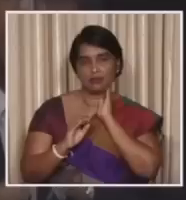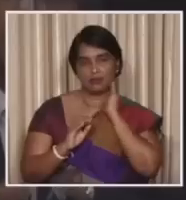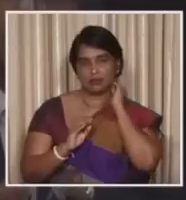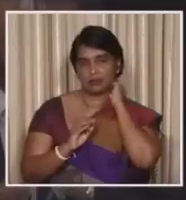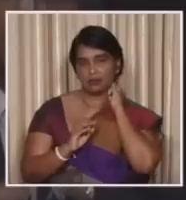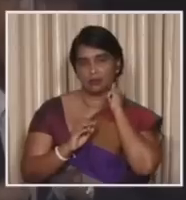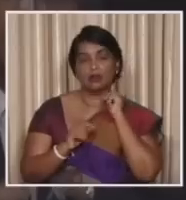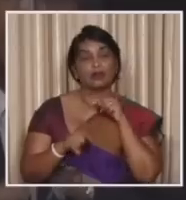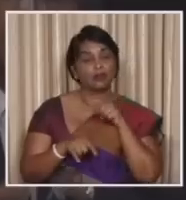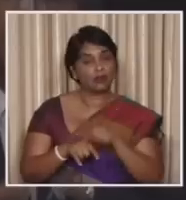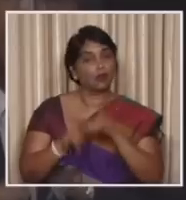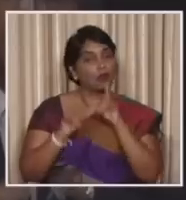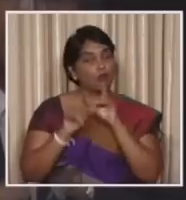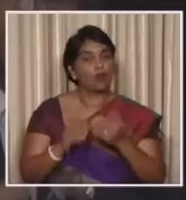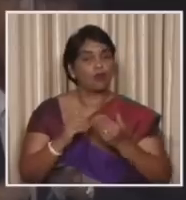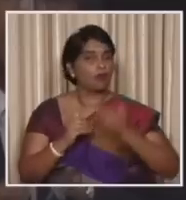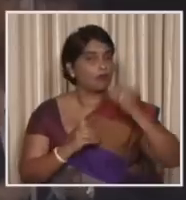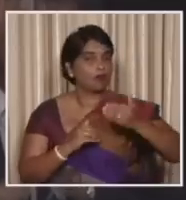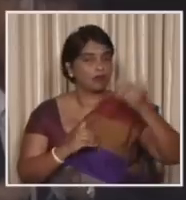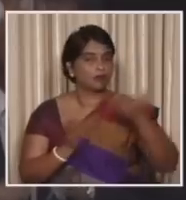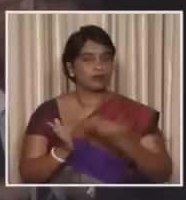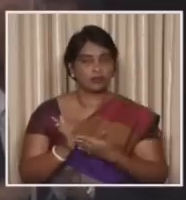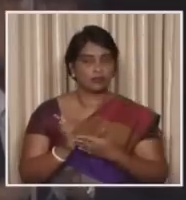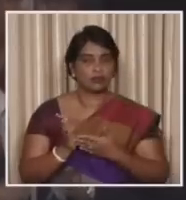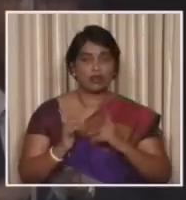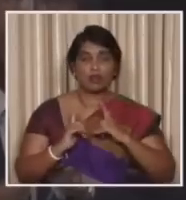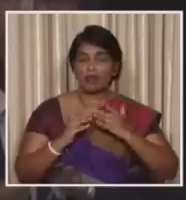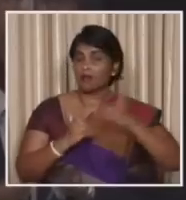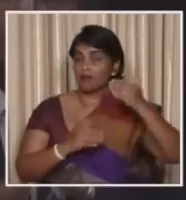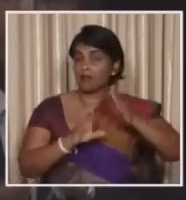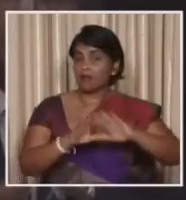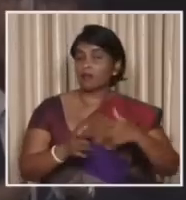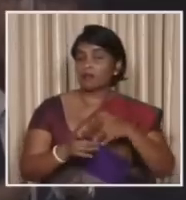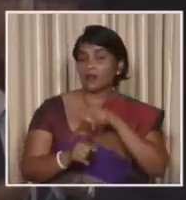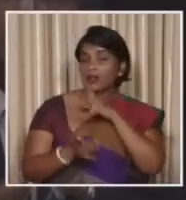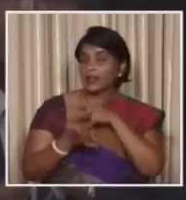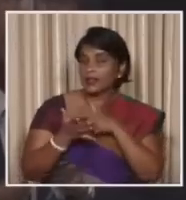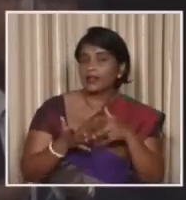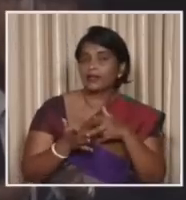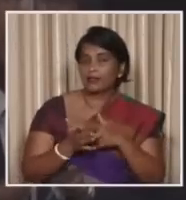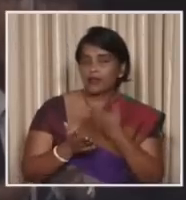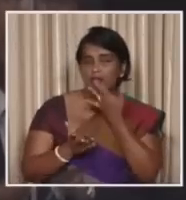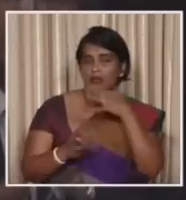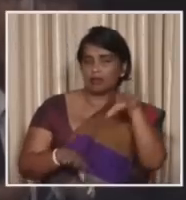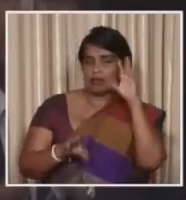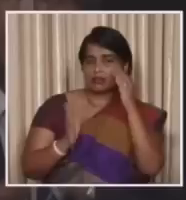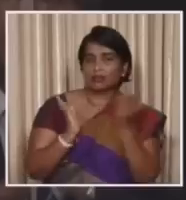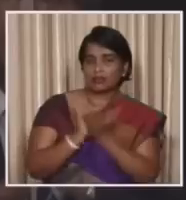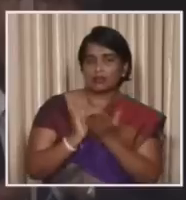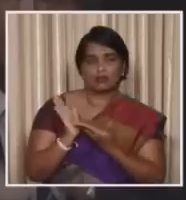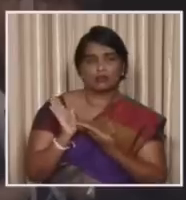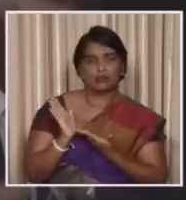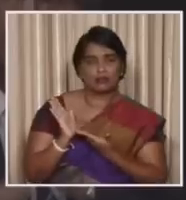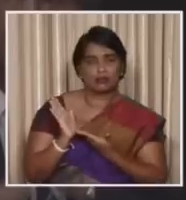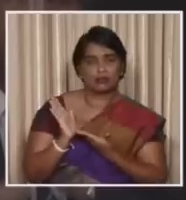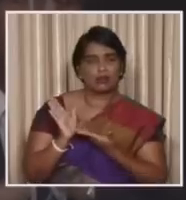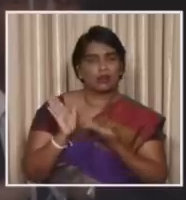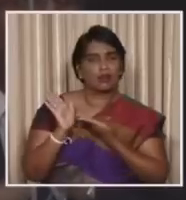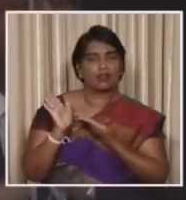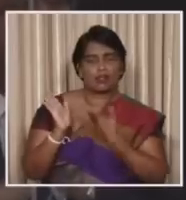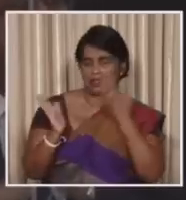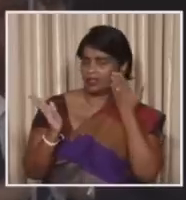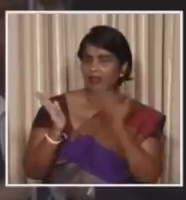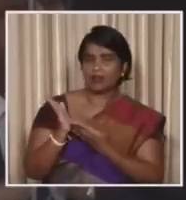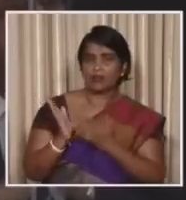තියෙන්නේ. ඉතින් මේවා කොහොමද අනාගතයේදී අපේ අනාගත පරම්පරාව කියලා යමක් ඉගෙන ගන්න තියෙන ලේකනනේ. මේවා කියෙව්වම